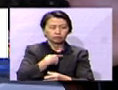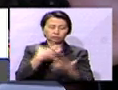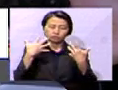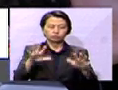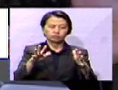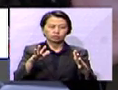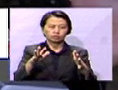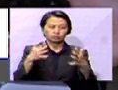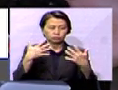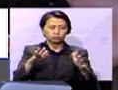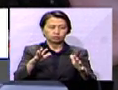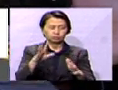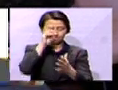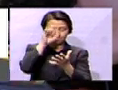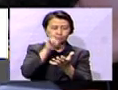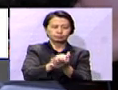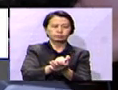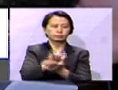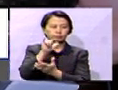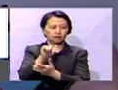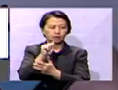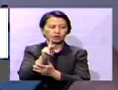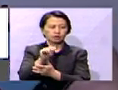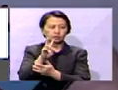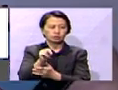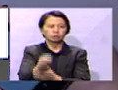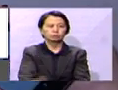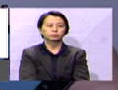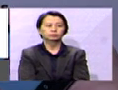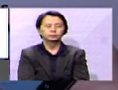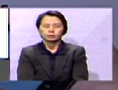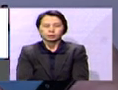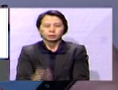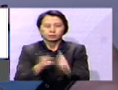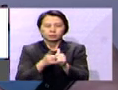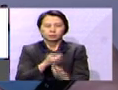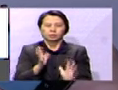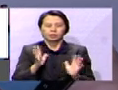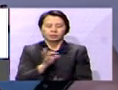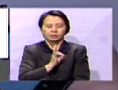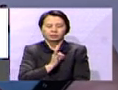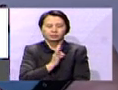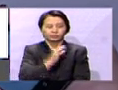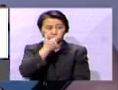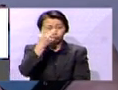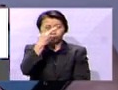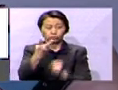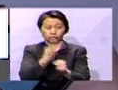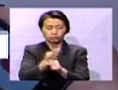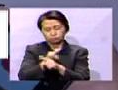sudah rasa kami yakin. Situlah. Yes, teruja lah. Lepas 2 tahun saya